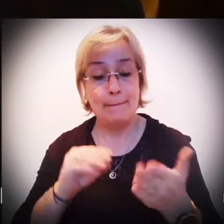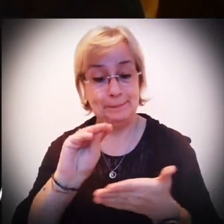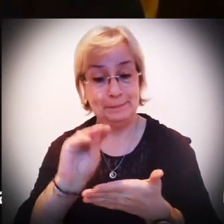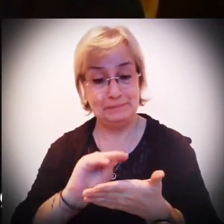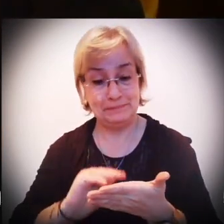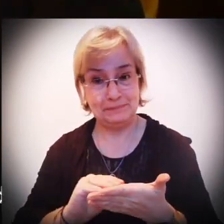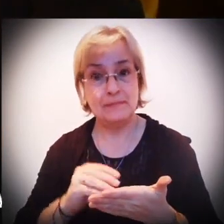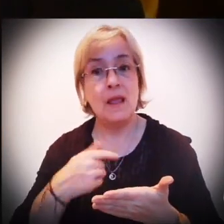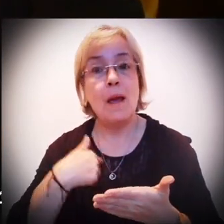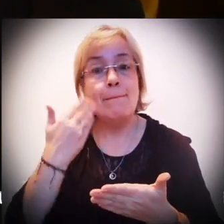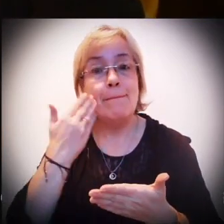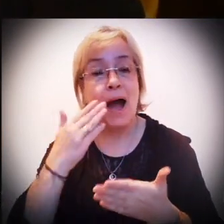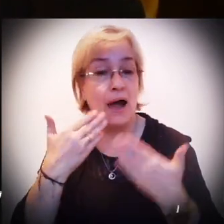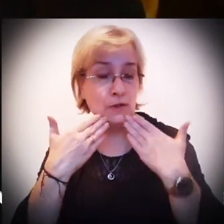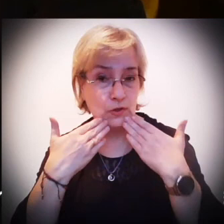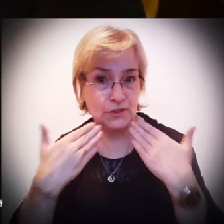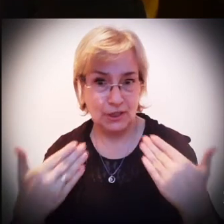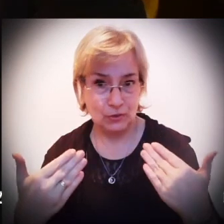Bardzo dziękuję